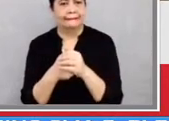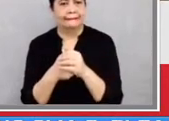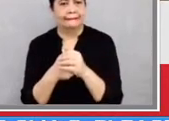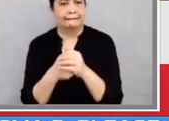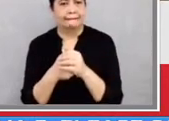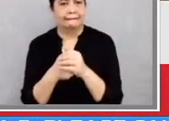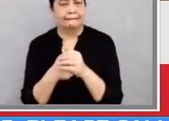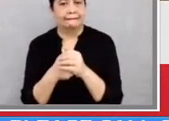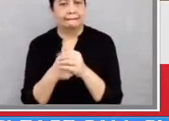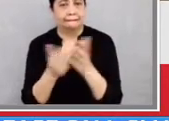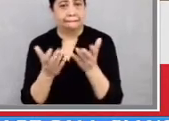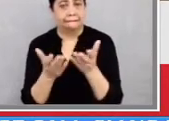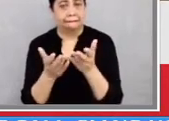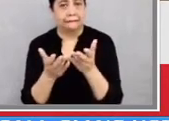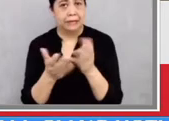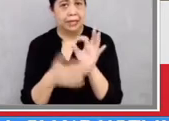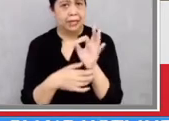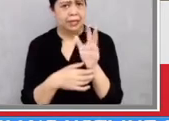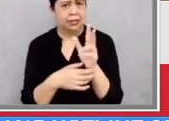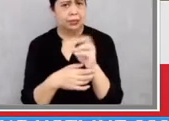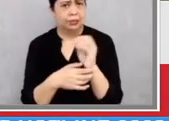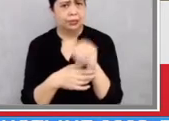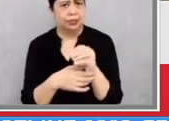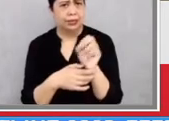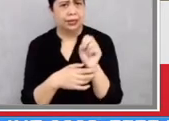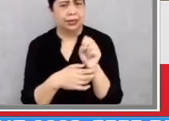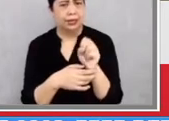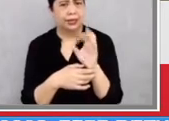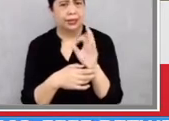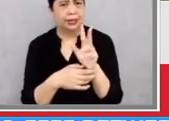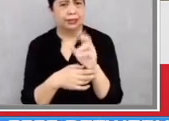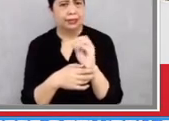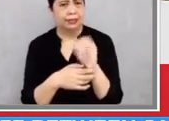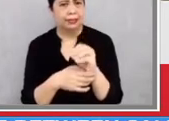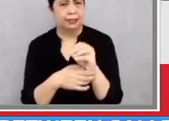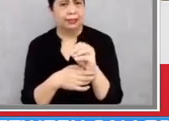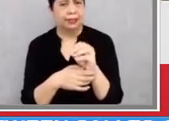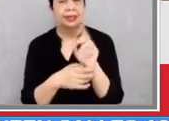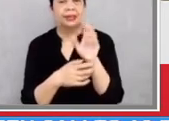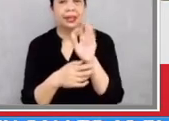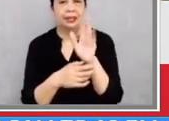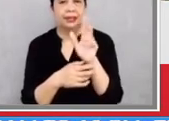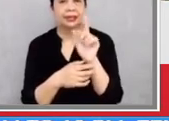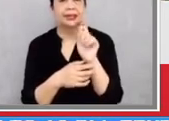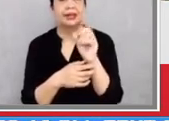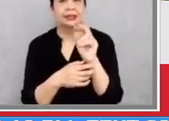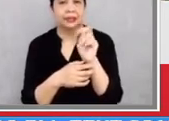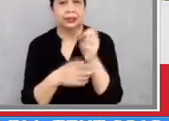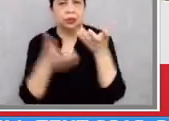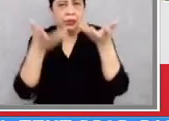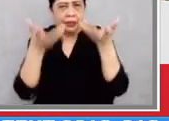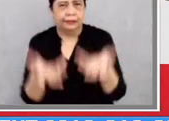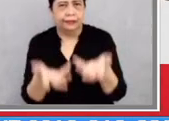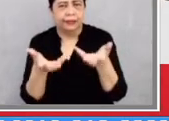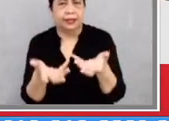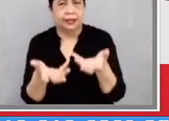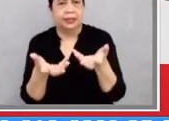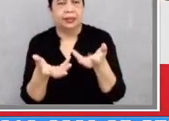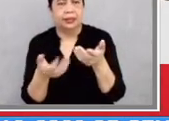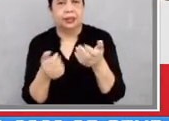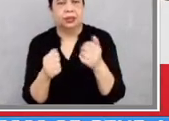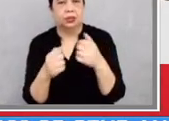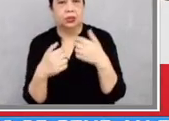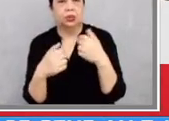Yes po, 93,000 metric tons, yan, hindi po ba? Itong, 93 tons itong ating. Itong bigat ng locomotive, kaya